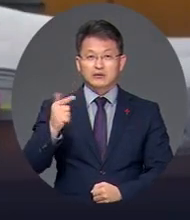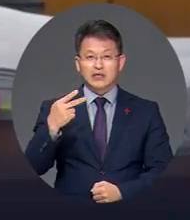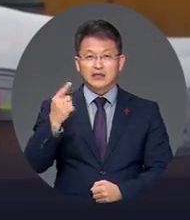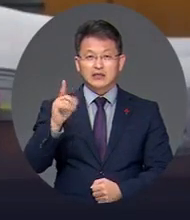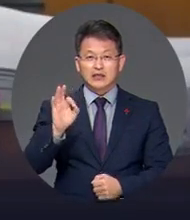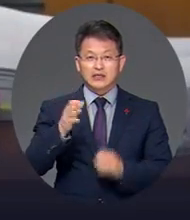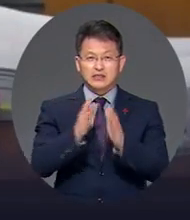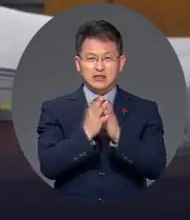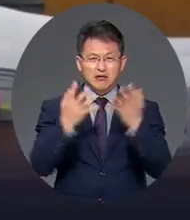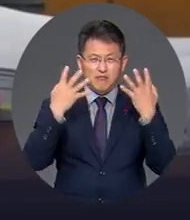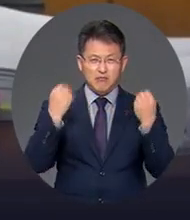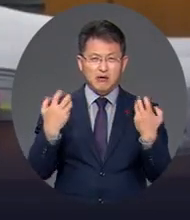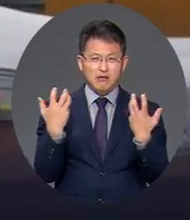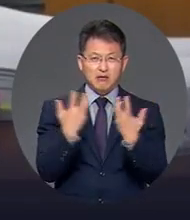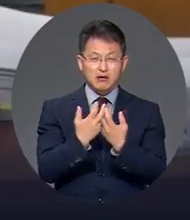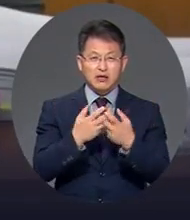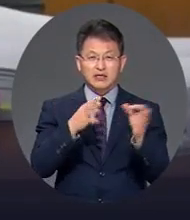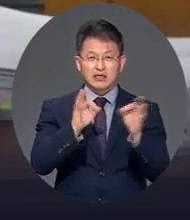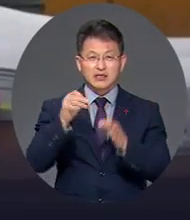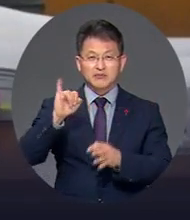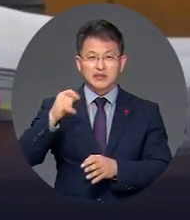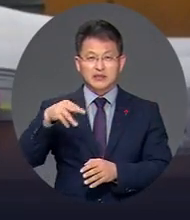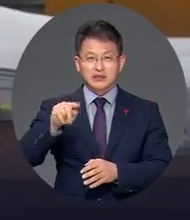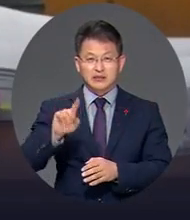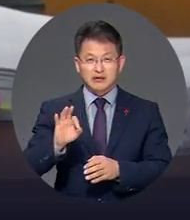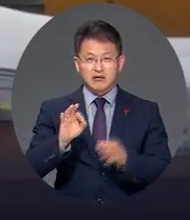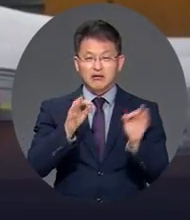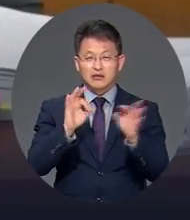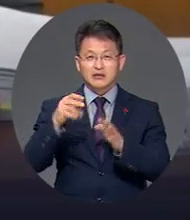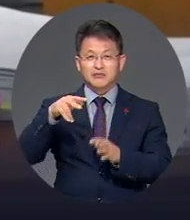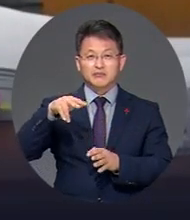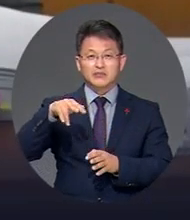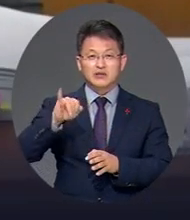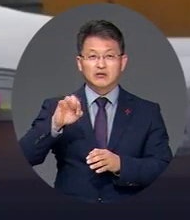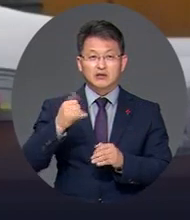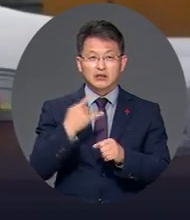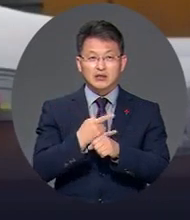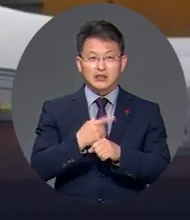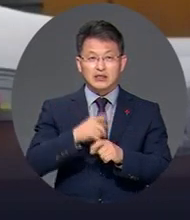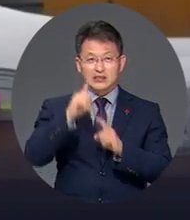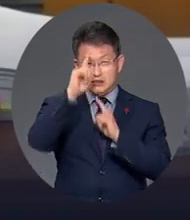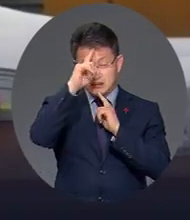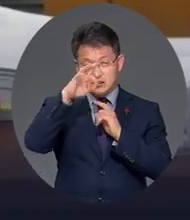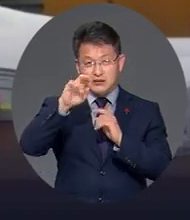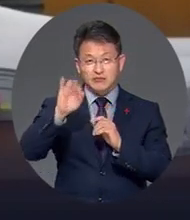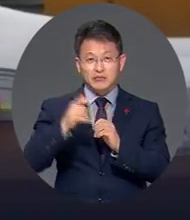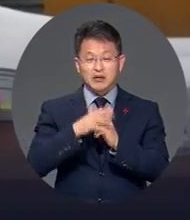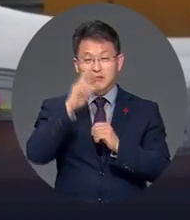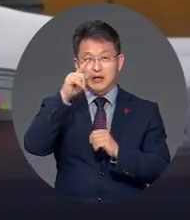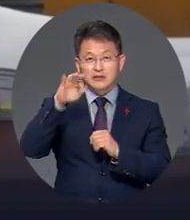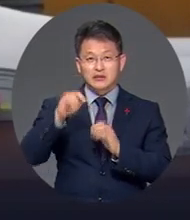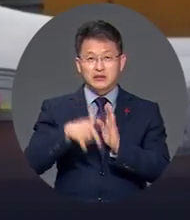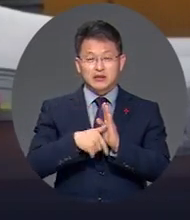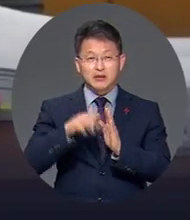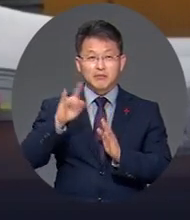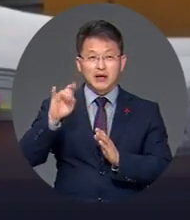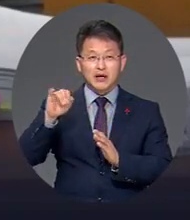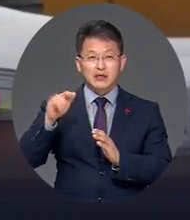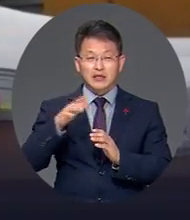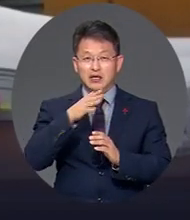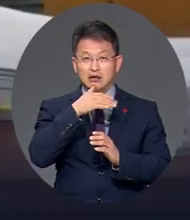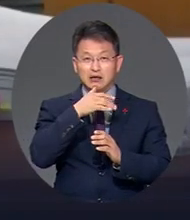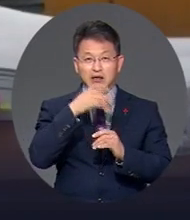차고 넘치더라구요 심지어 김일성 김정은 이렇게 다 있는데 뭐 이승만 박정희 맥아더 장군 우리나라